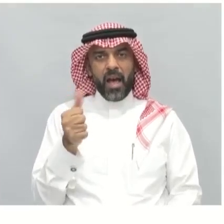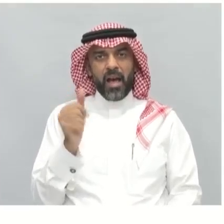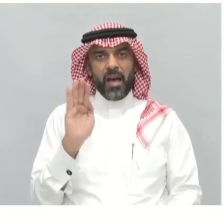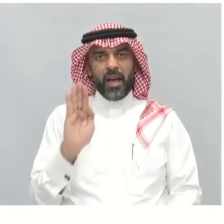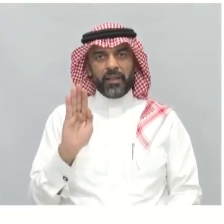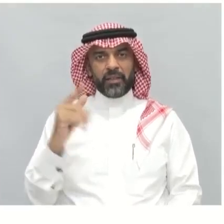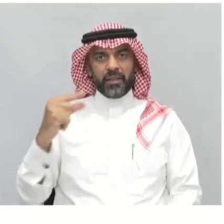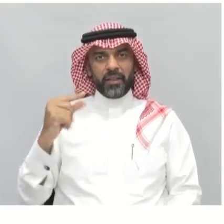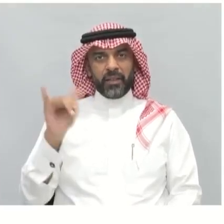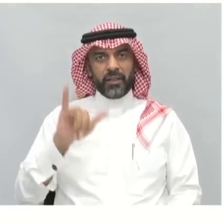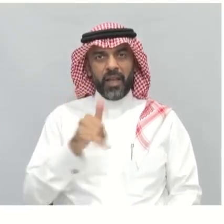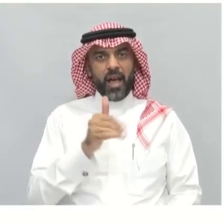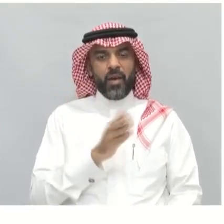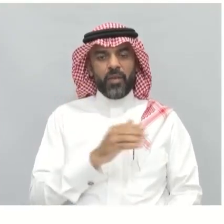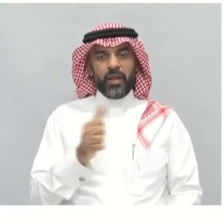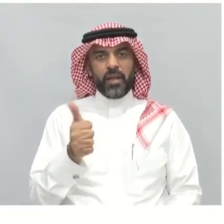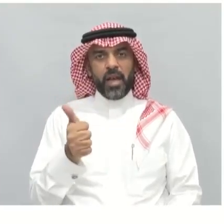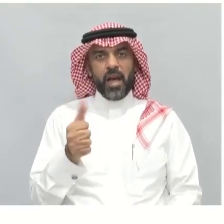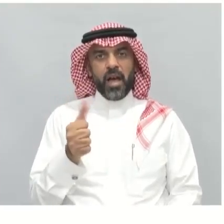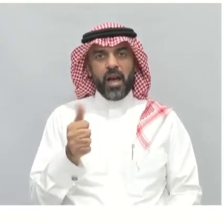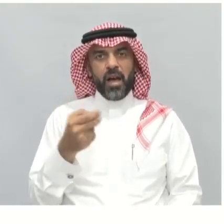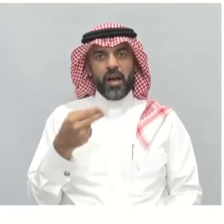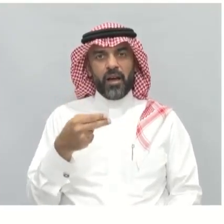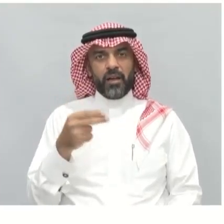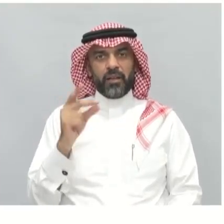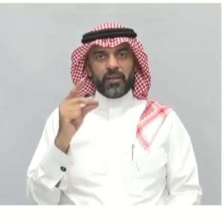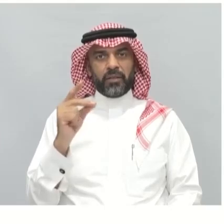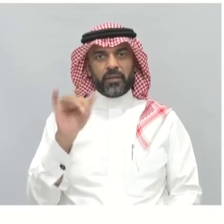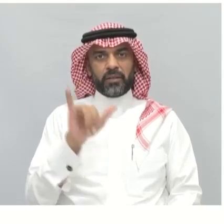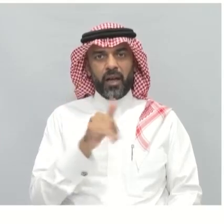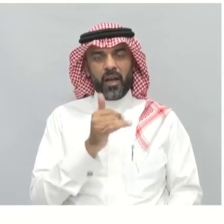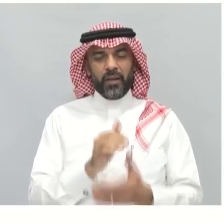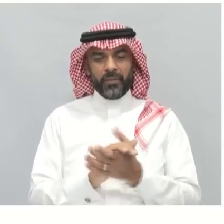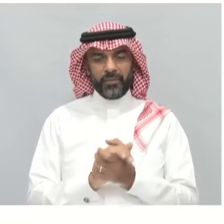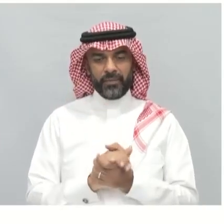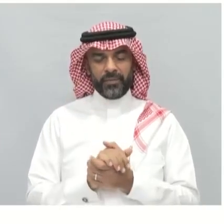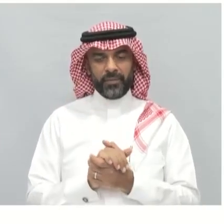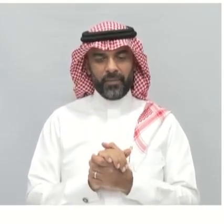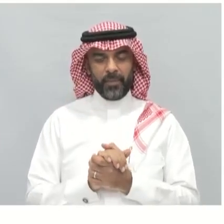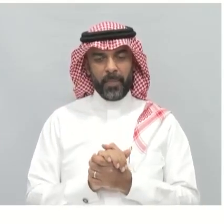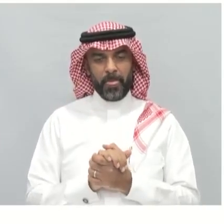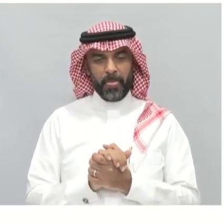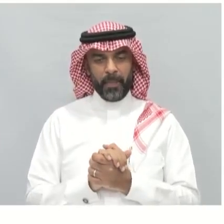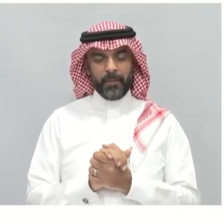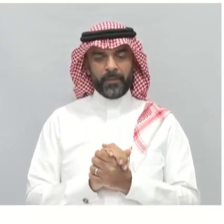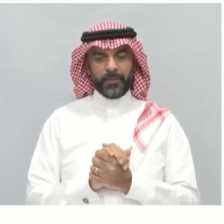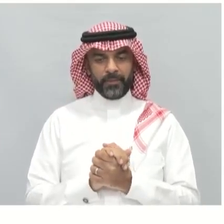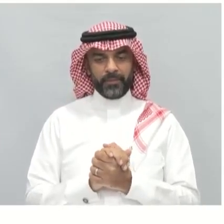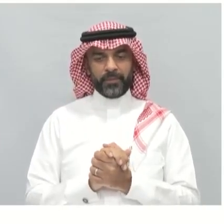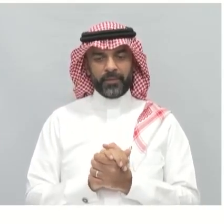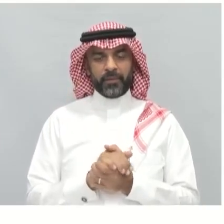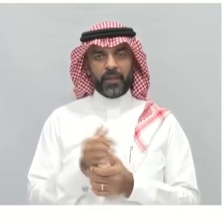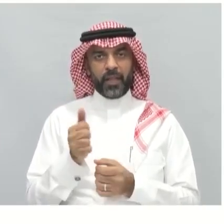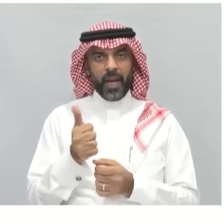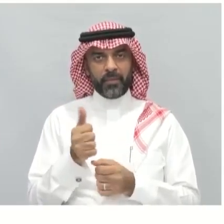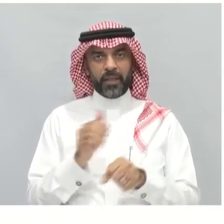في بدايته همزه قطع او تكتب الهمزه بهذا الشكل وهي همزه وهي همزه